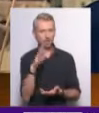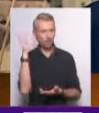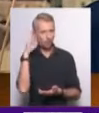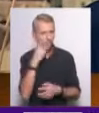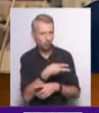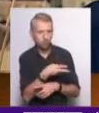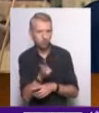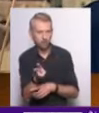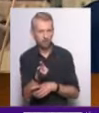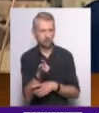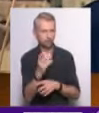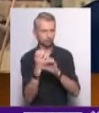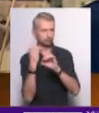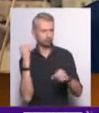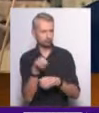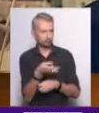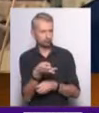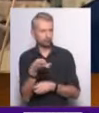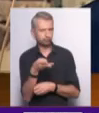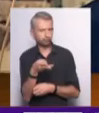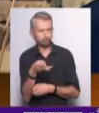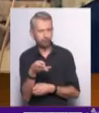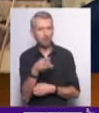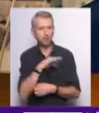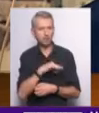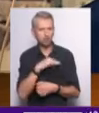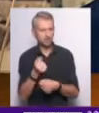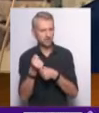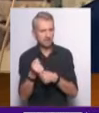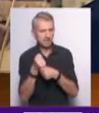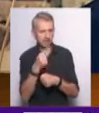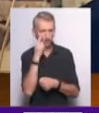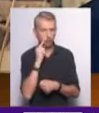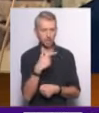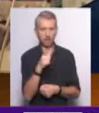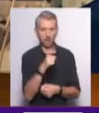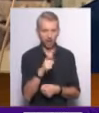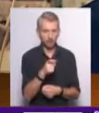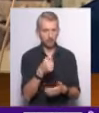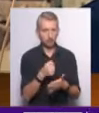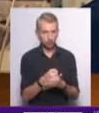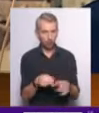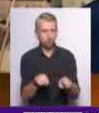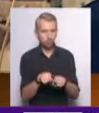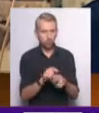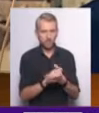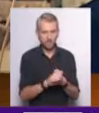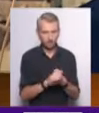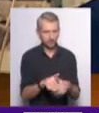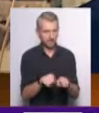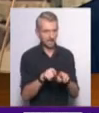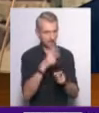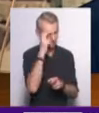водою поливати з бронзбойтів, застосовувати кийки, застосовувати сльозогінний газ до побратимів, до так, таких самих киян. Пане Володимире,